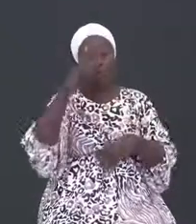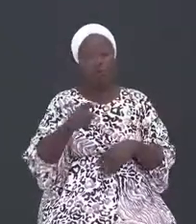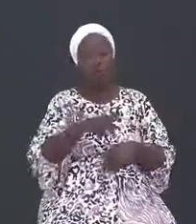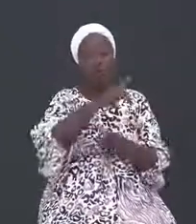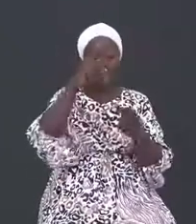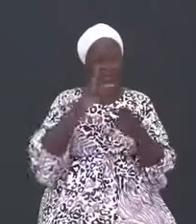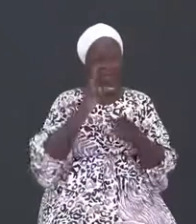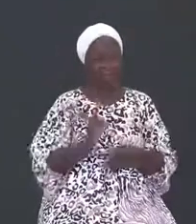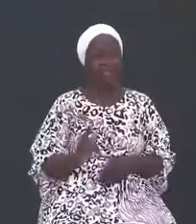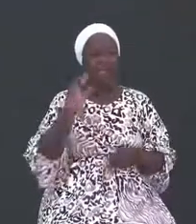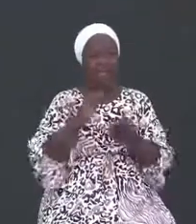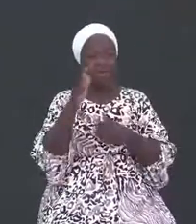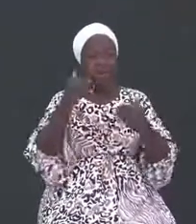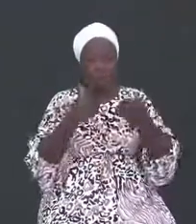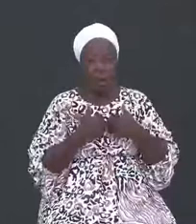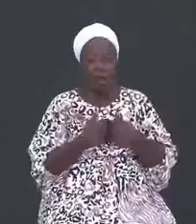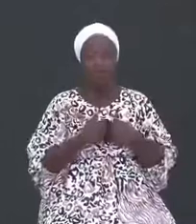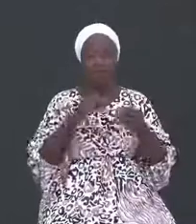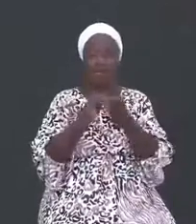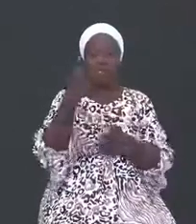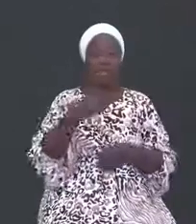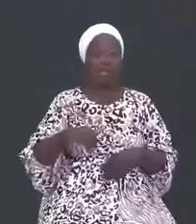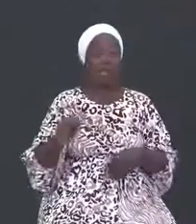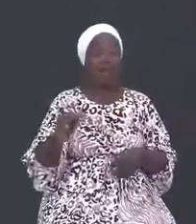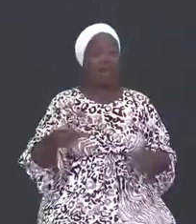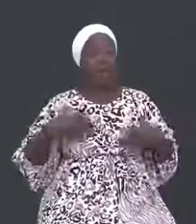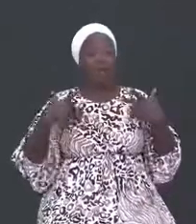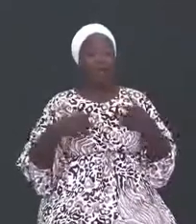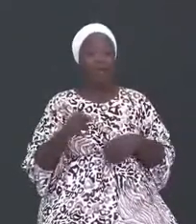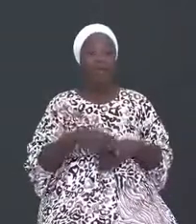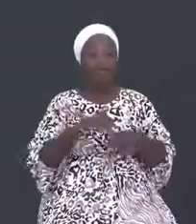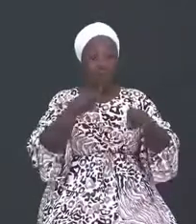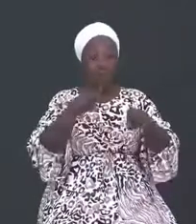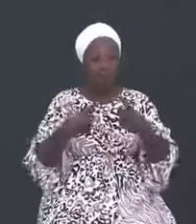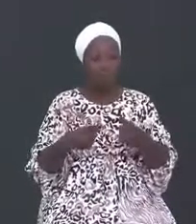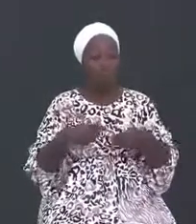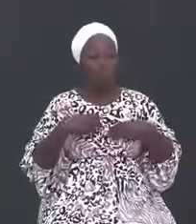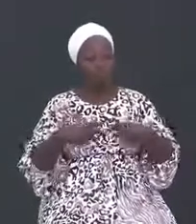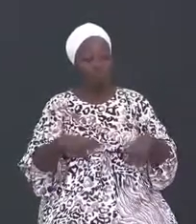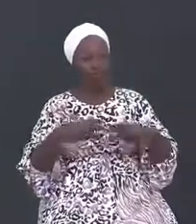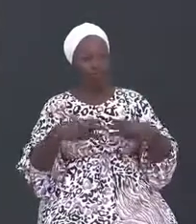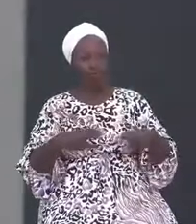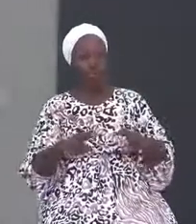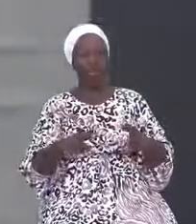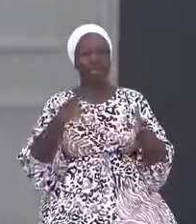façon parfaite que tu as cette vie éternelle. Va. Vends ce que tu possèdes.